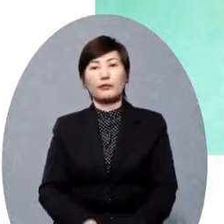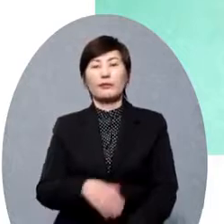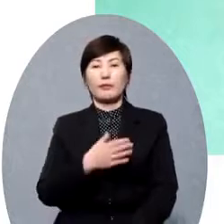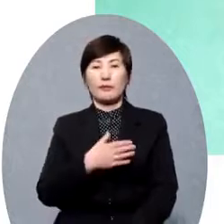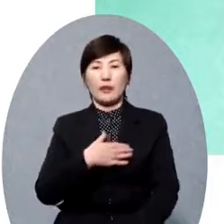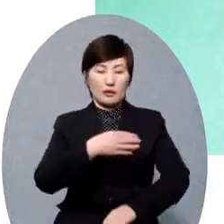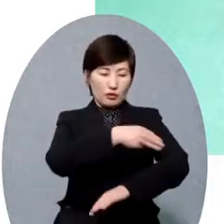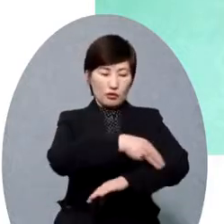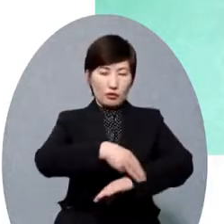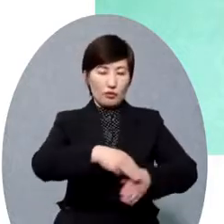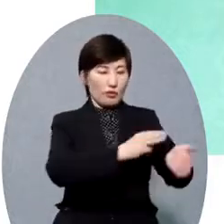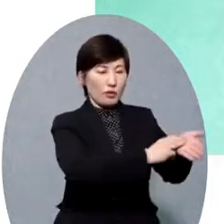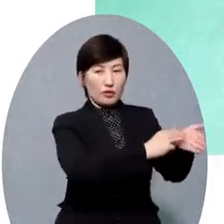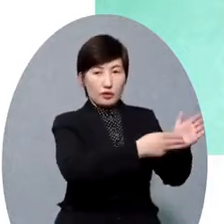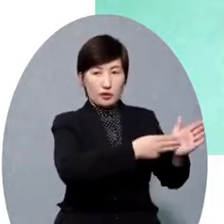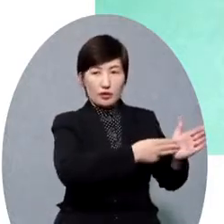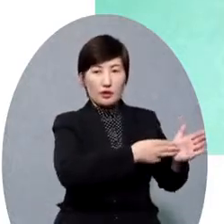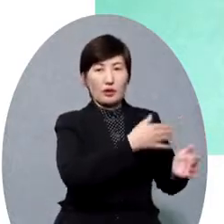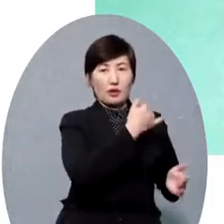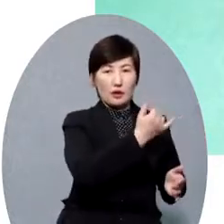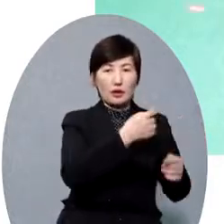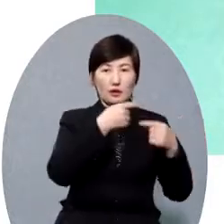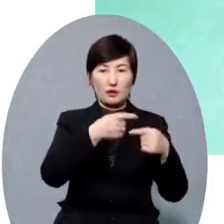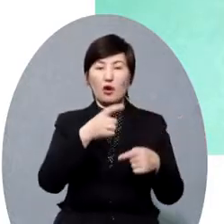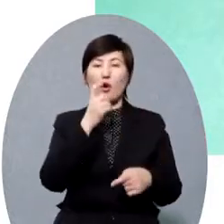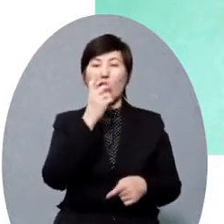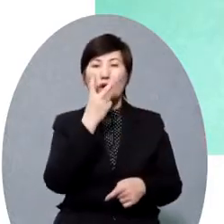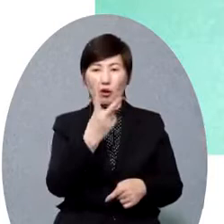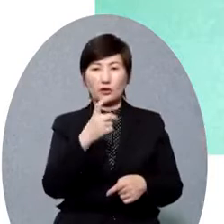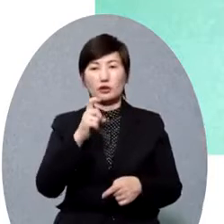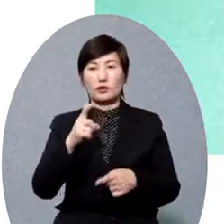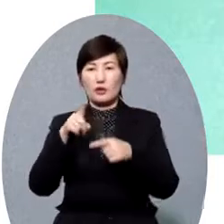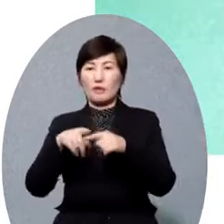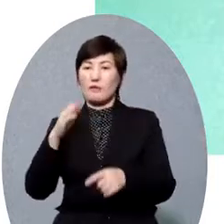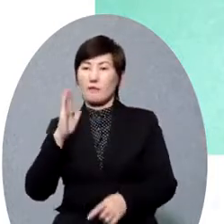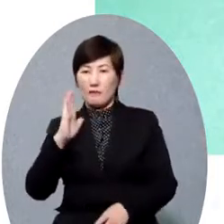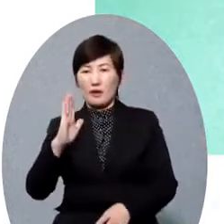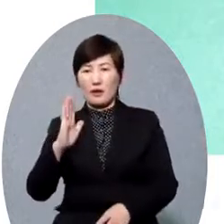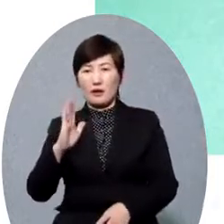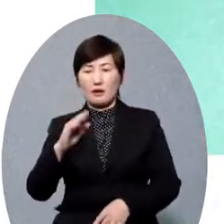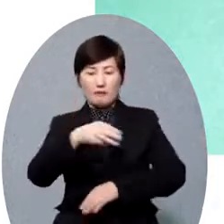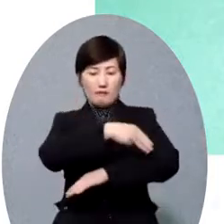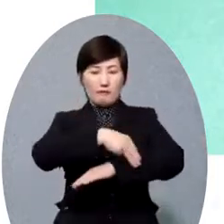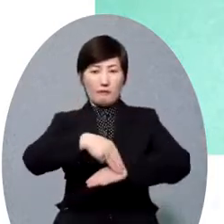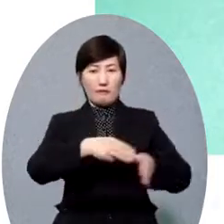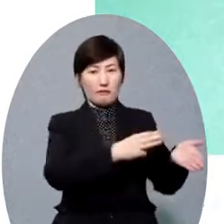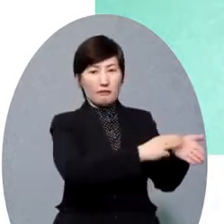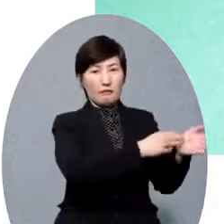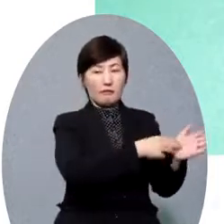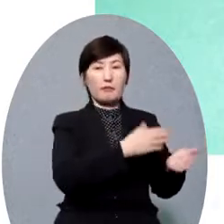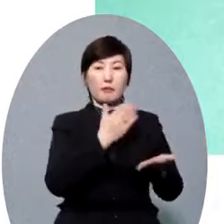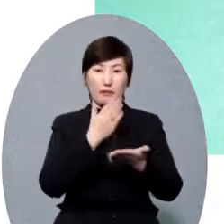За тэгэхээр манай шулууны тэгштгэл болвол y тэнцүү 2x дээр нэмэх нь v гэсэн шулууны тэгштгэл